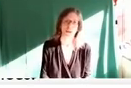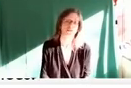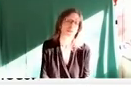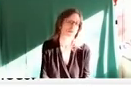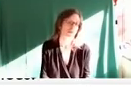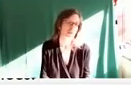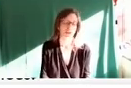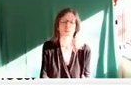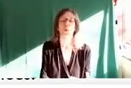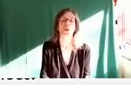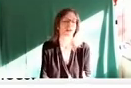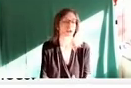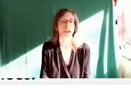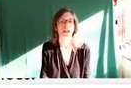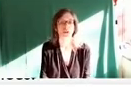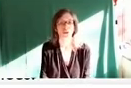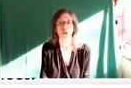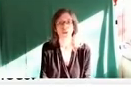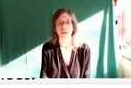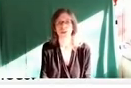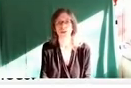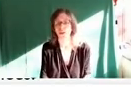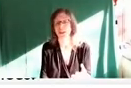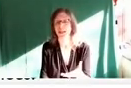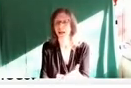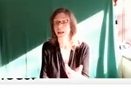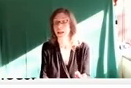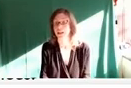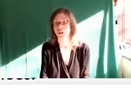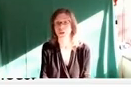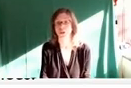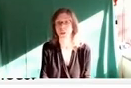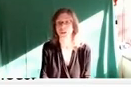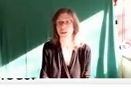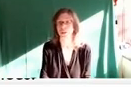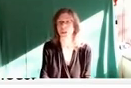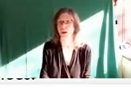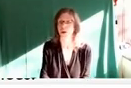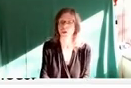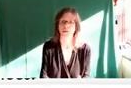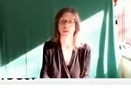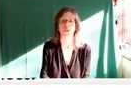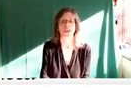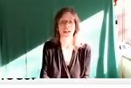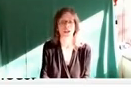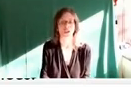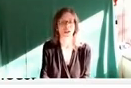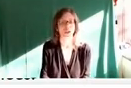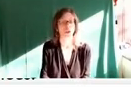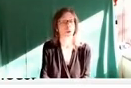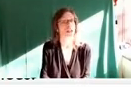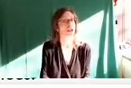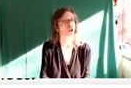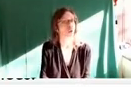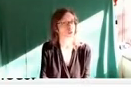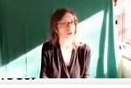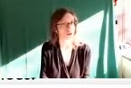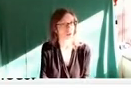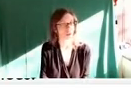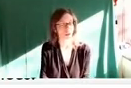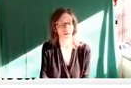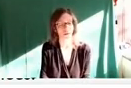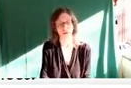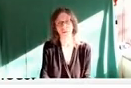questions, il peut y avoir des questions de fraude scientifique, mais dans l'enquête que je vous avais présentée au départ, on avait posé la question à savoir c'est quoi les causes